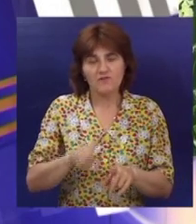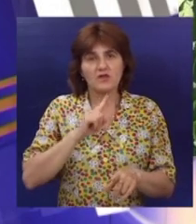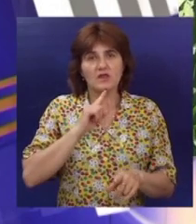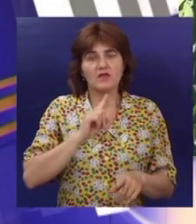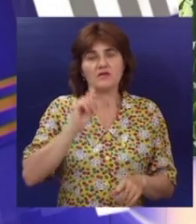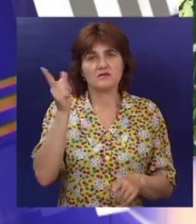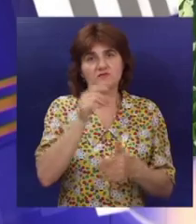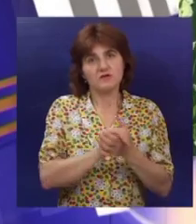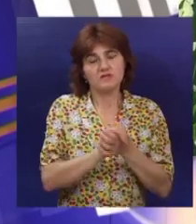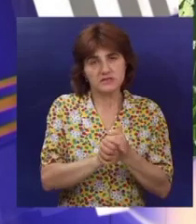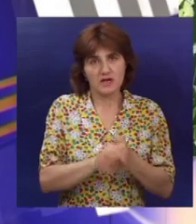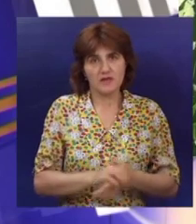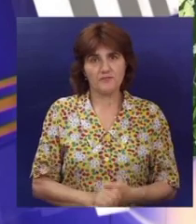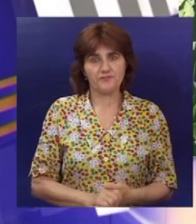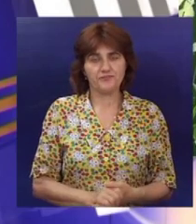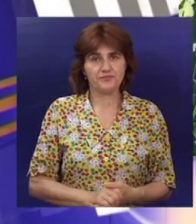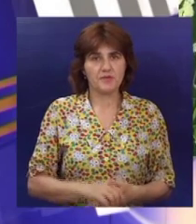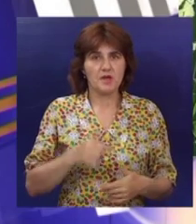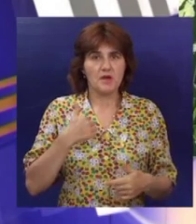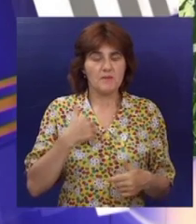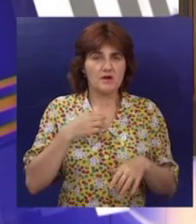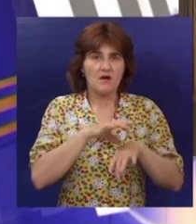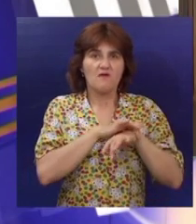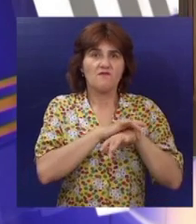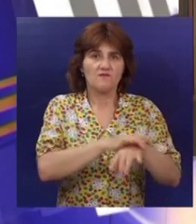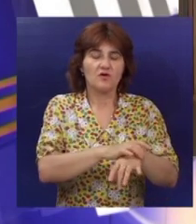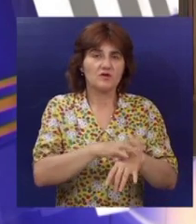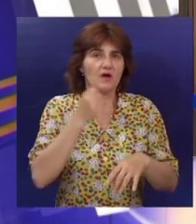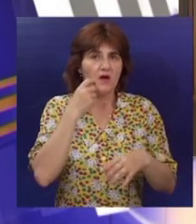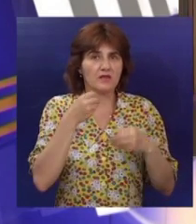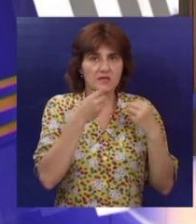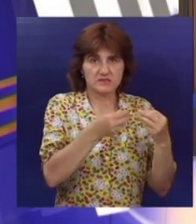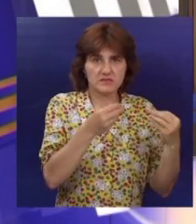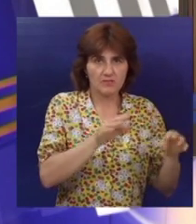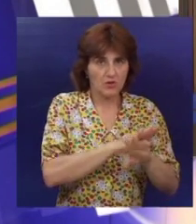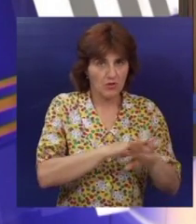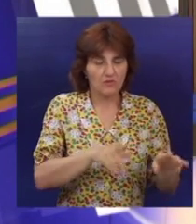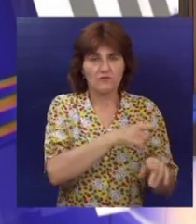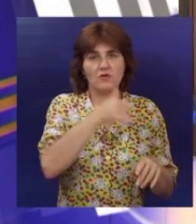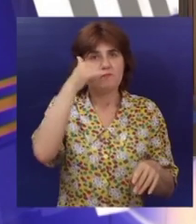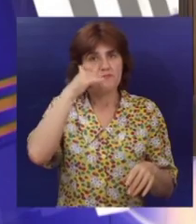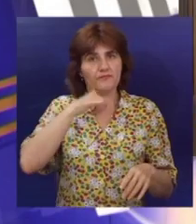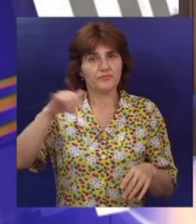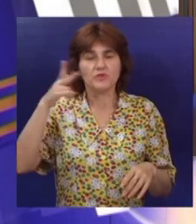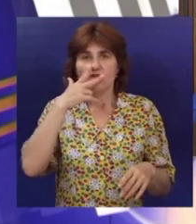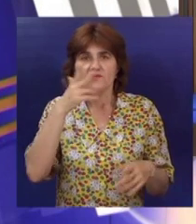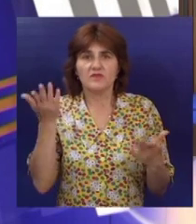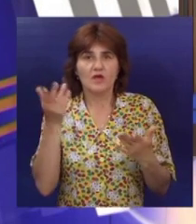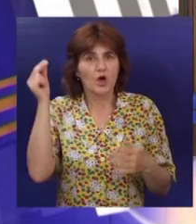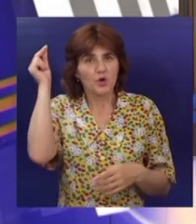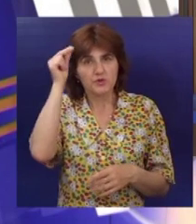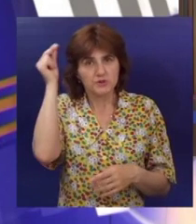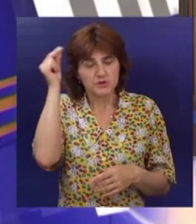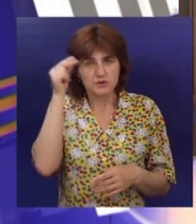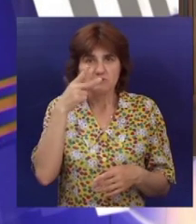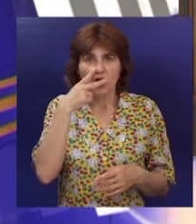i prekogranične saradnje. Isto tako smo vodili učesnike seminara na jedno studijsko putovanje kako bi razmenili iskustva i